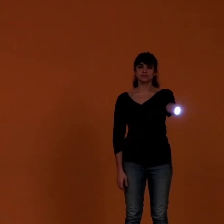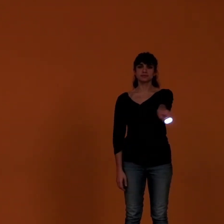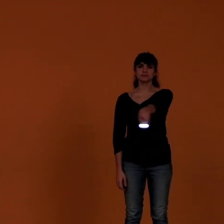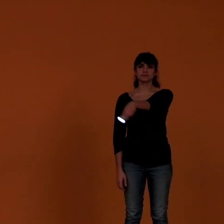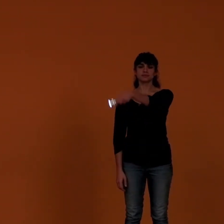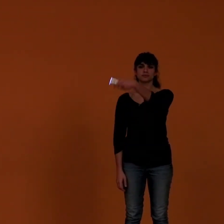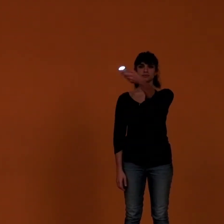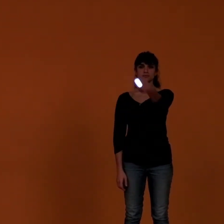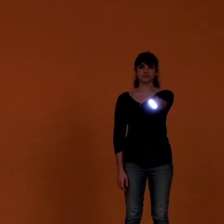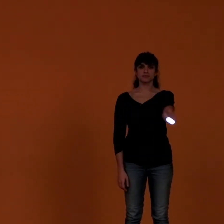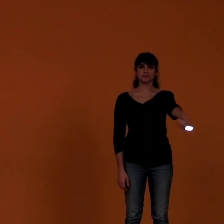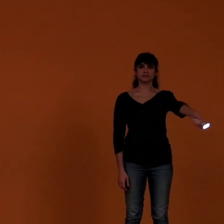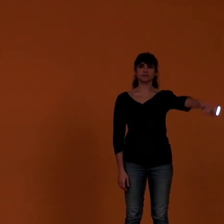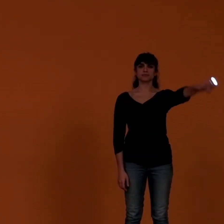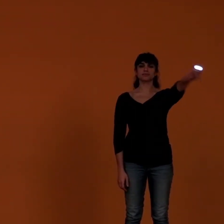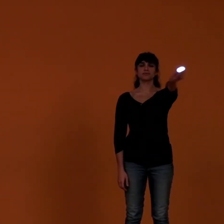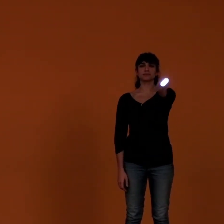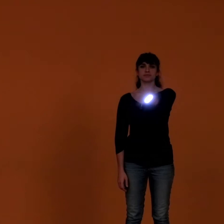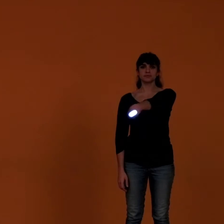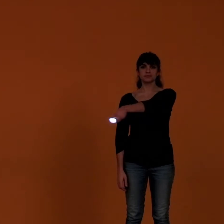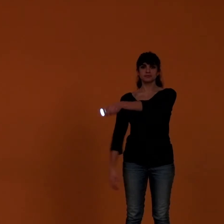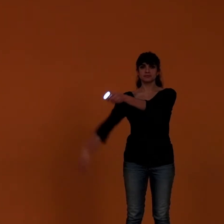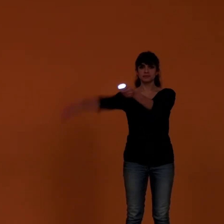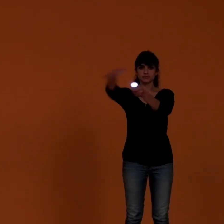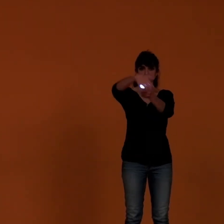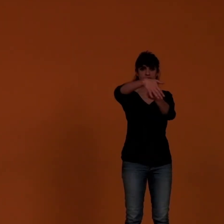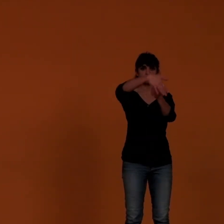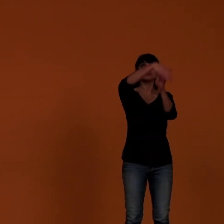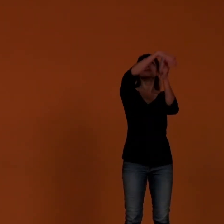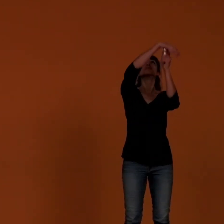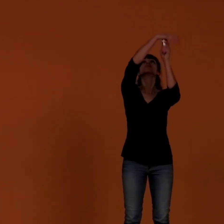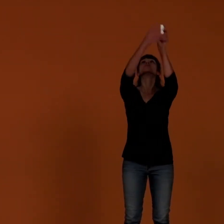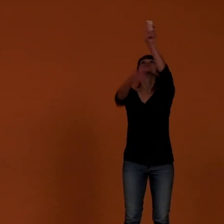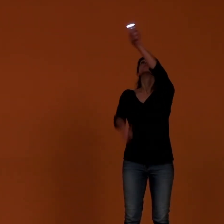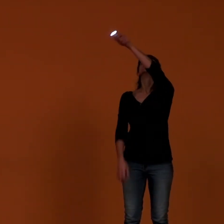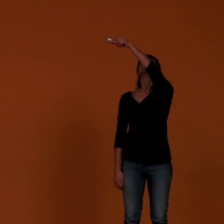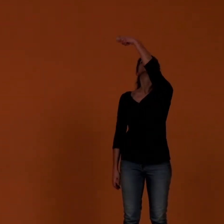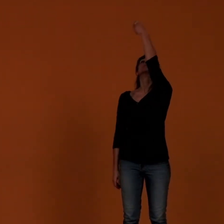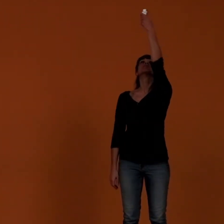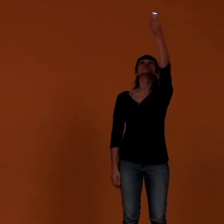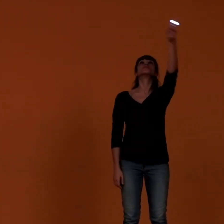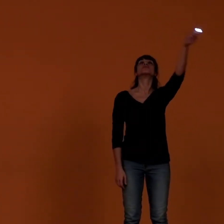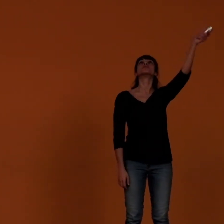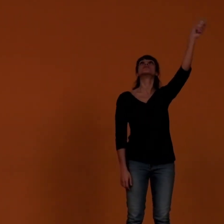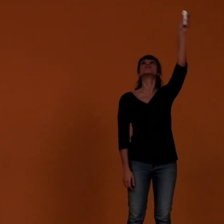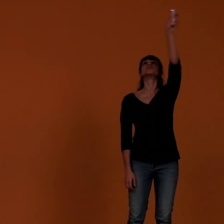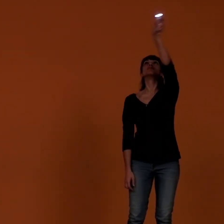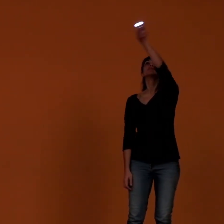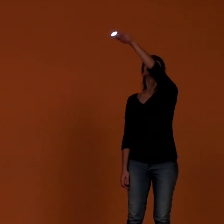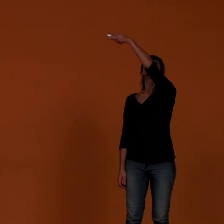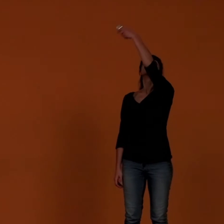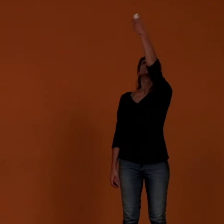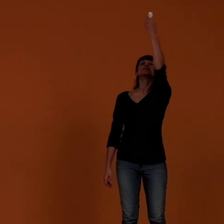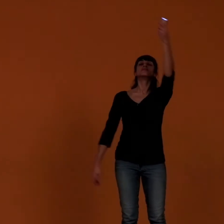ja és l'hora d'anar a dormir. Bona nit, que els estels brillen avui